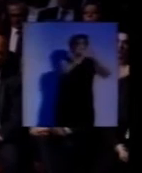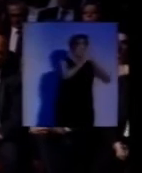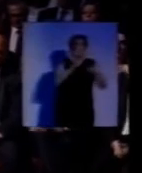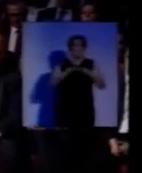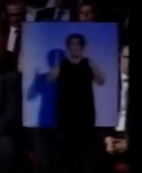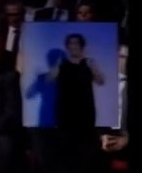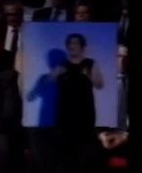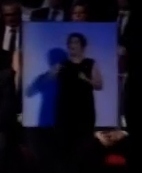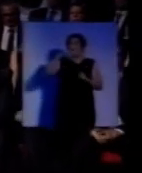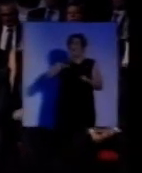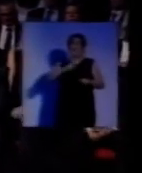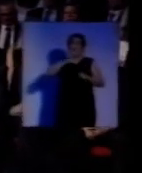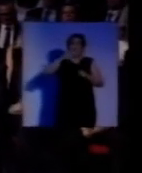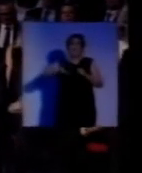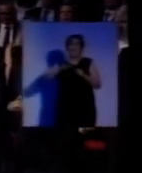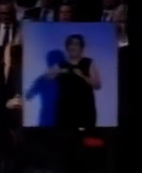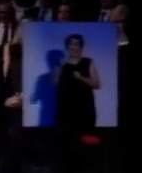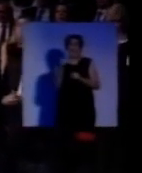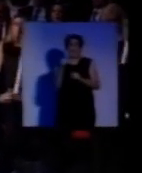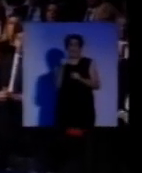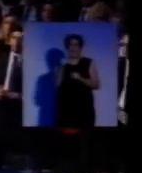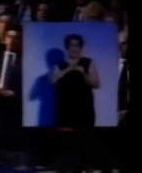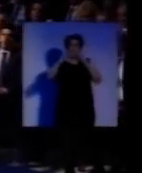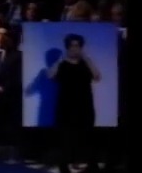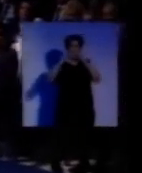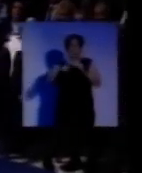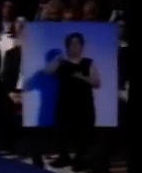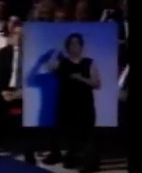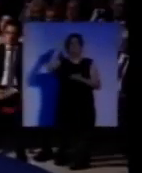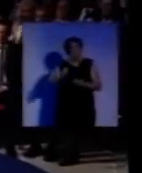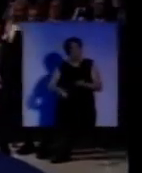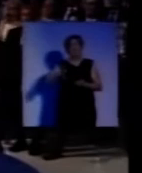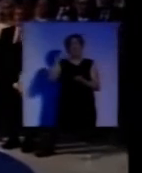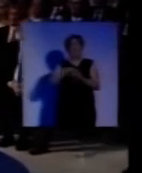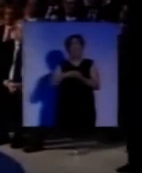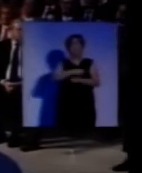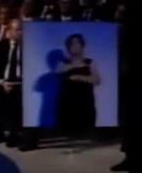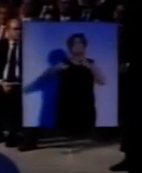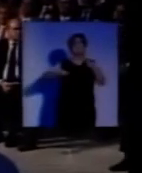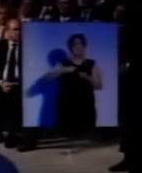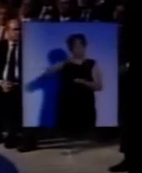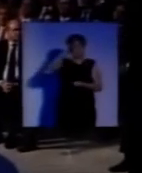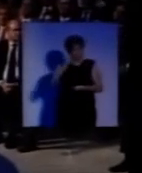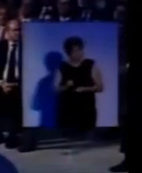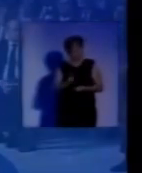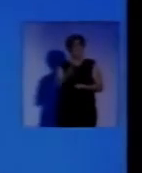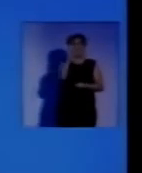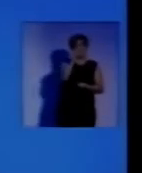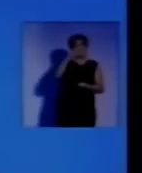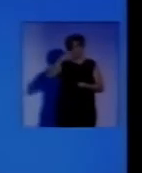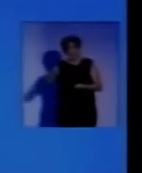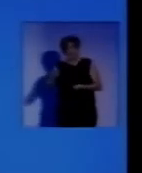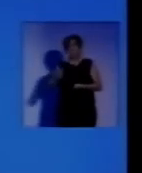τα χαμηλότερα οικονομικά στρώματα. Μειώνεται ο φορολογικός συντελεστής στις επιχειρήσεις από το 29%